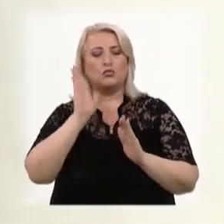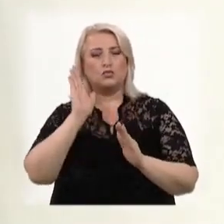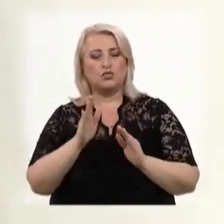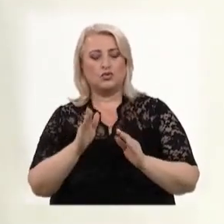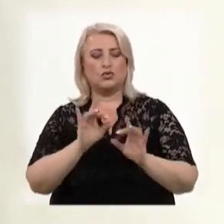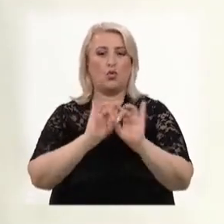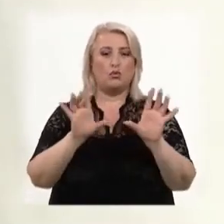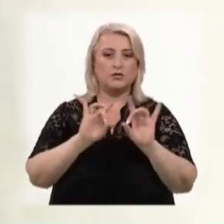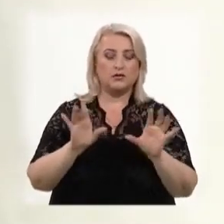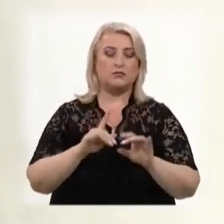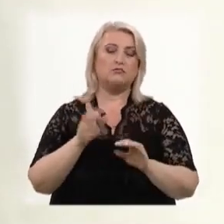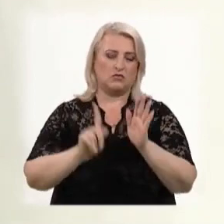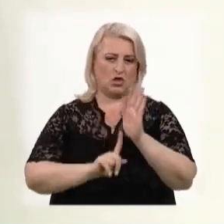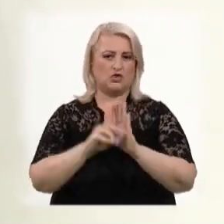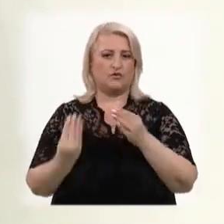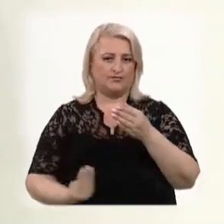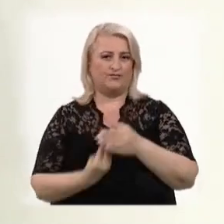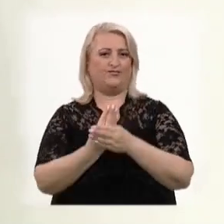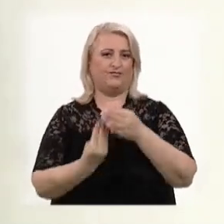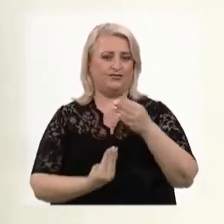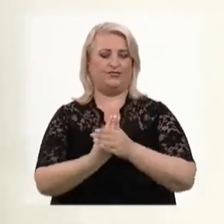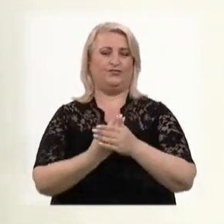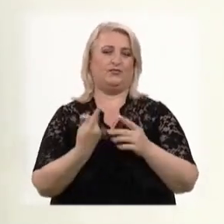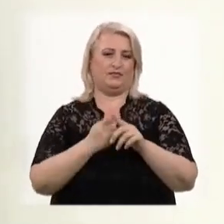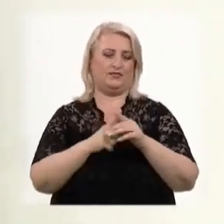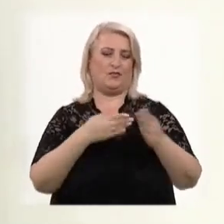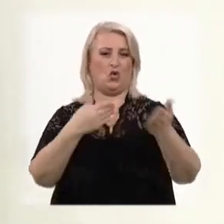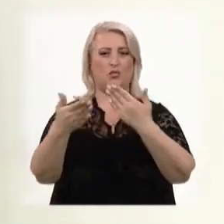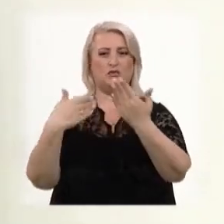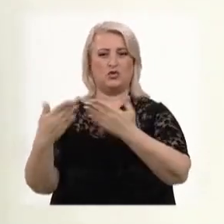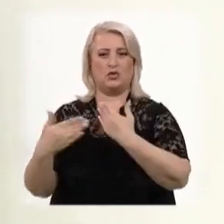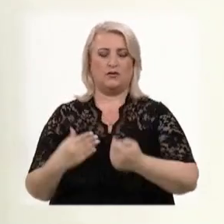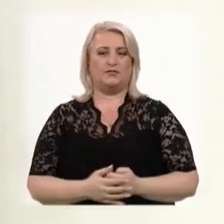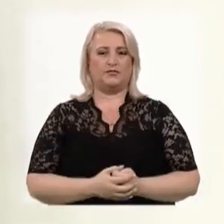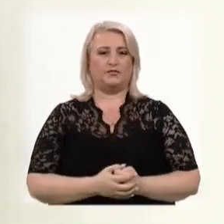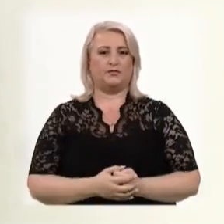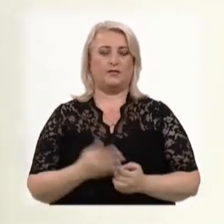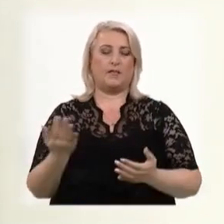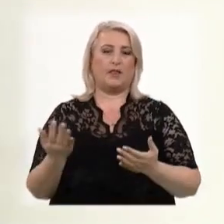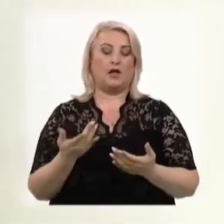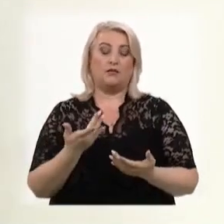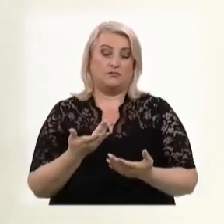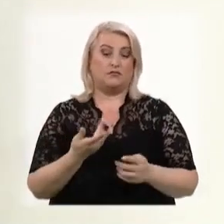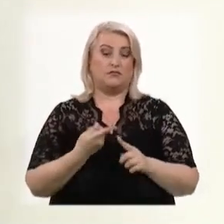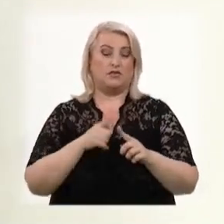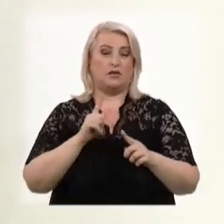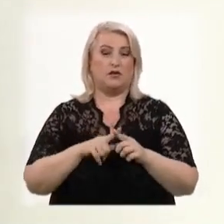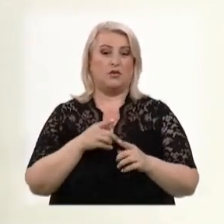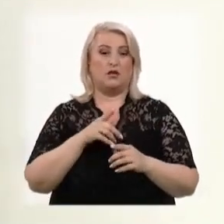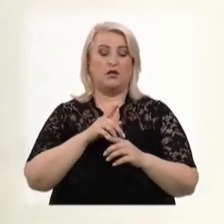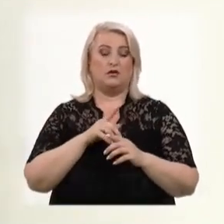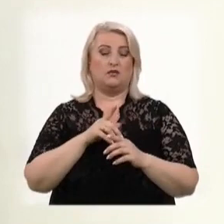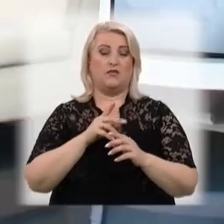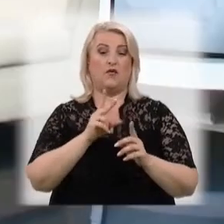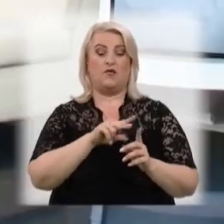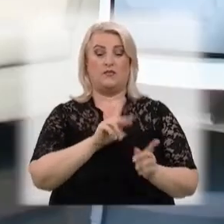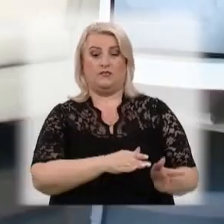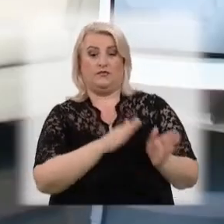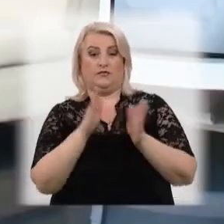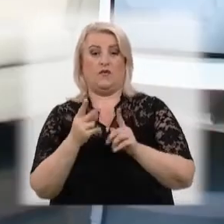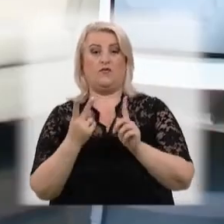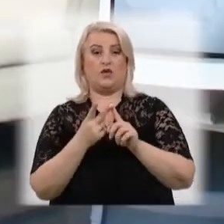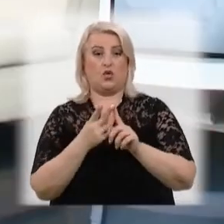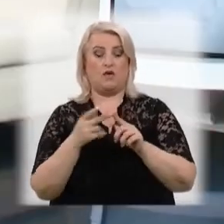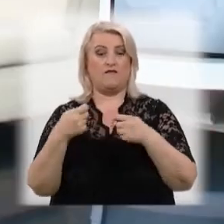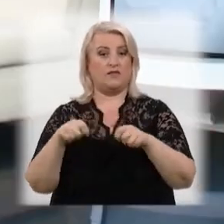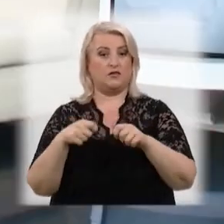începe acest comunicare dar aici se termină parte organică și nu ajungem la acel bloc al doilea caz de carența noi vânzarea vreau aici un pic